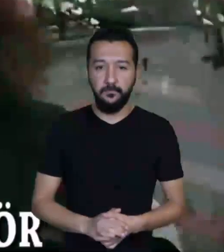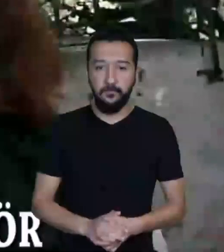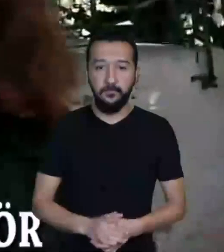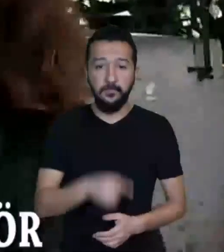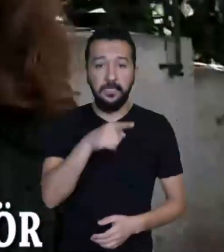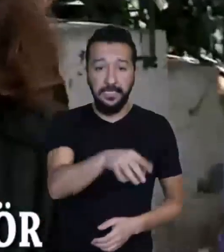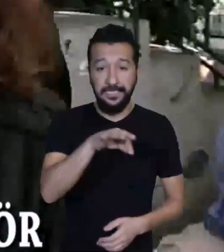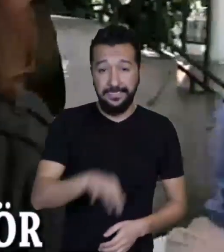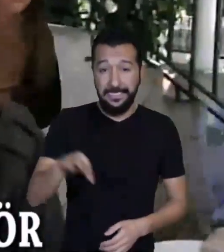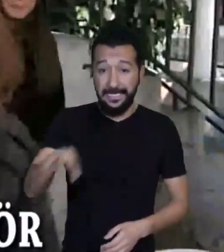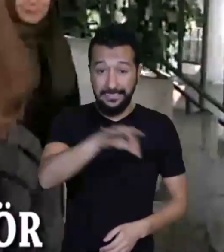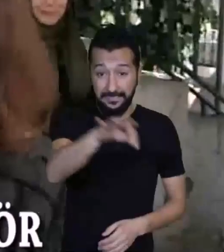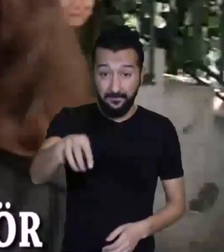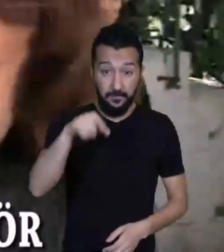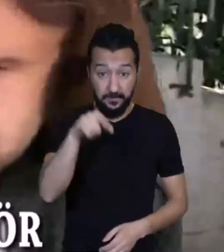Gökhan Gülgör.